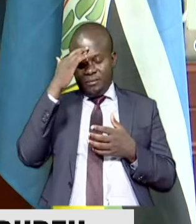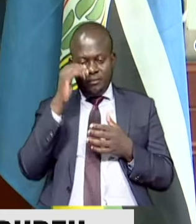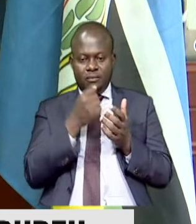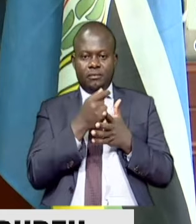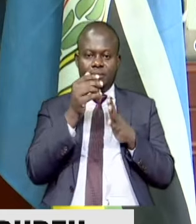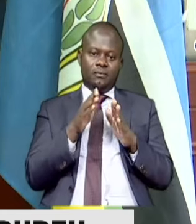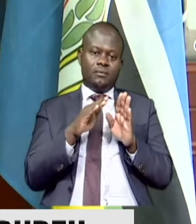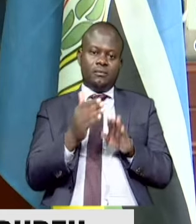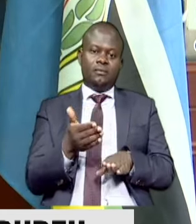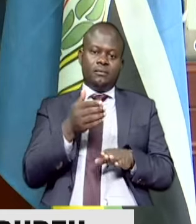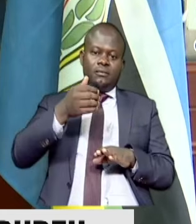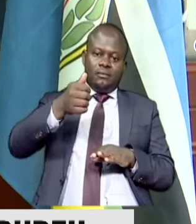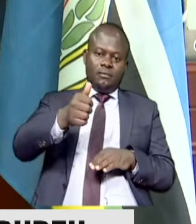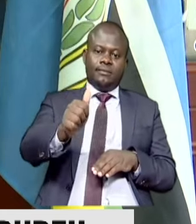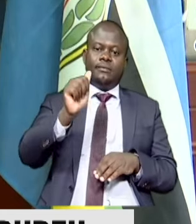yapfuye ari byo